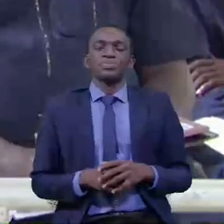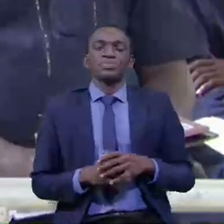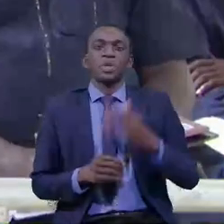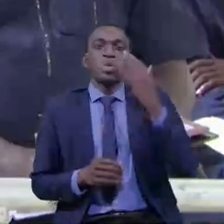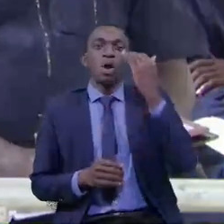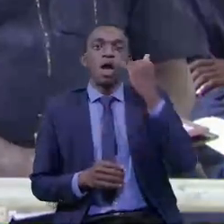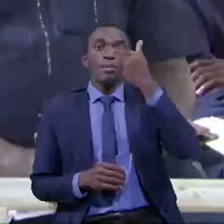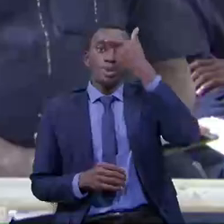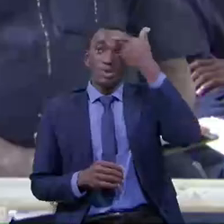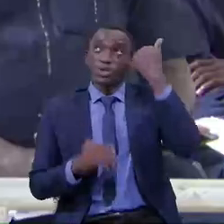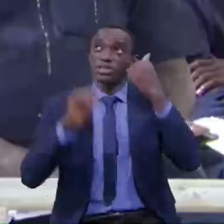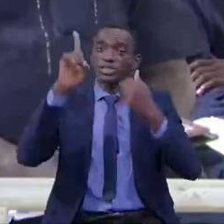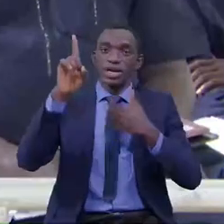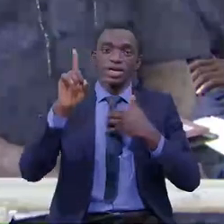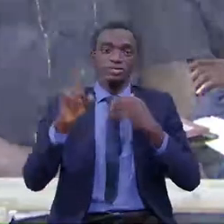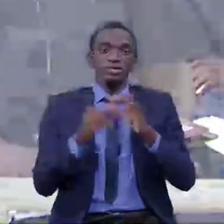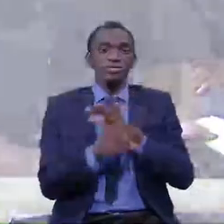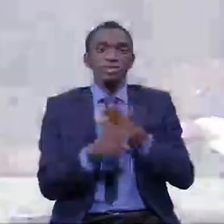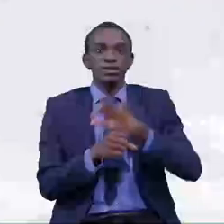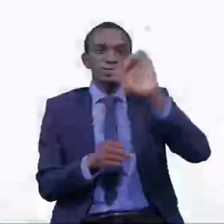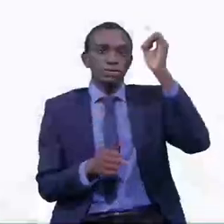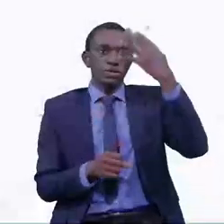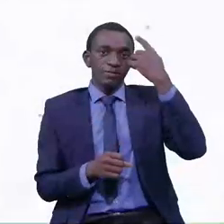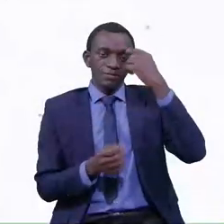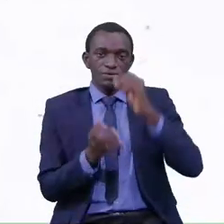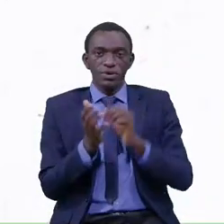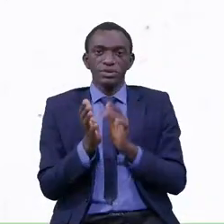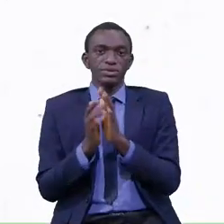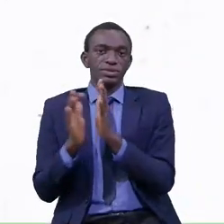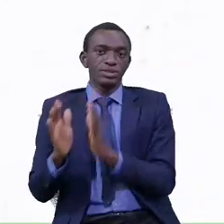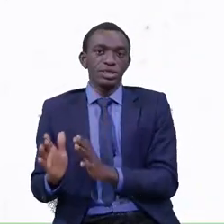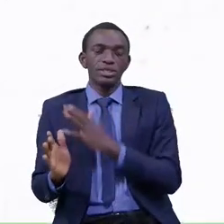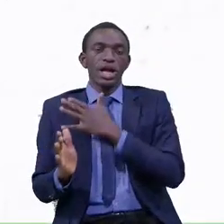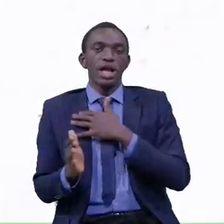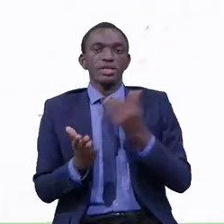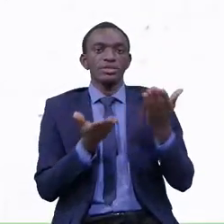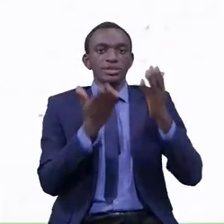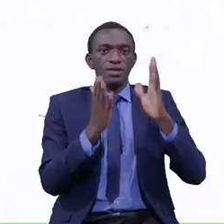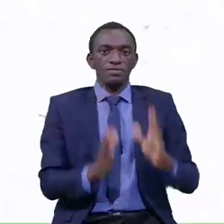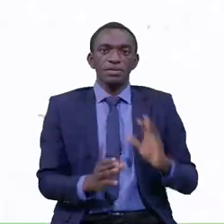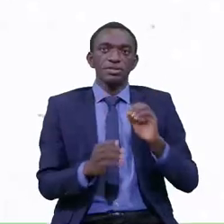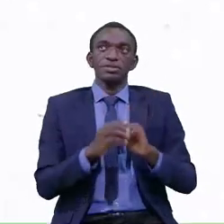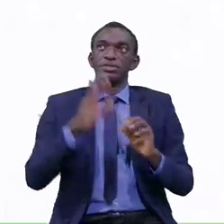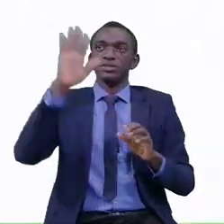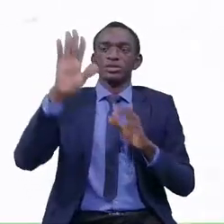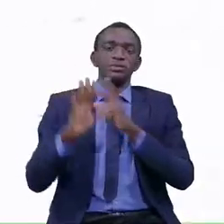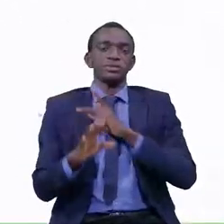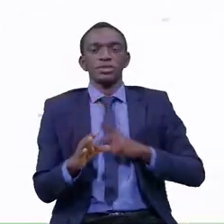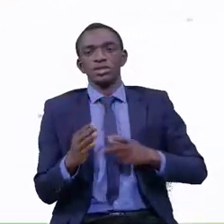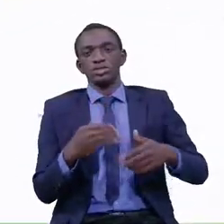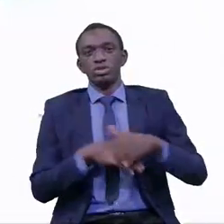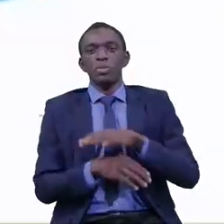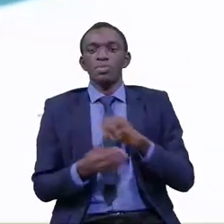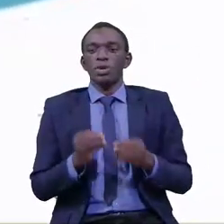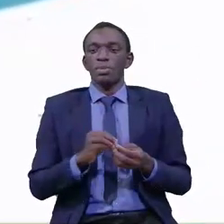parce qu'il y a la grâce suffisante pour les saints et les serviteurs dans son royaume. Deuxième